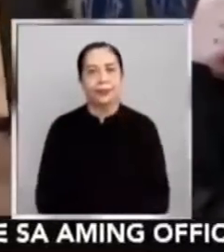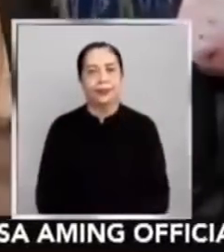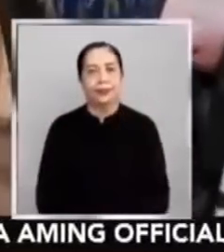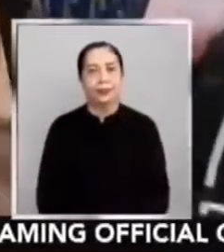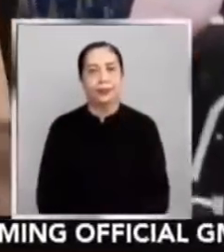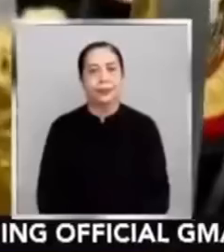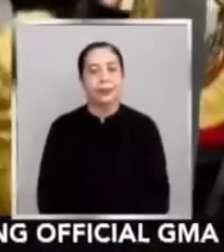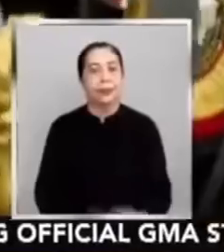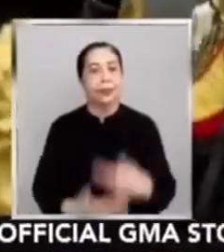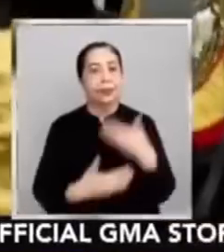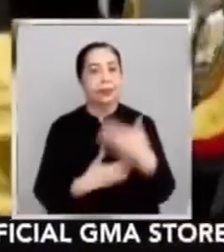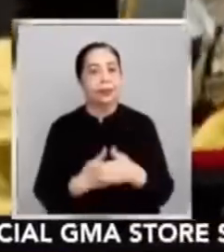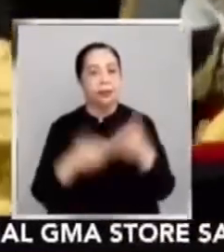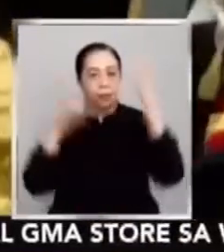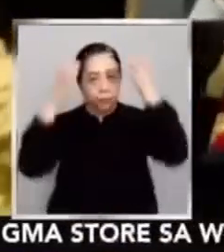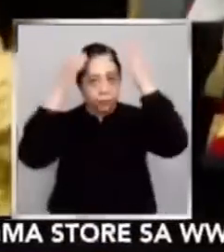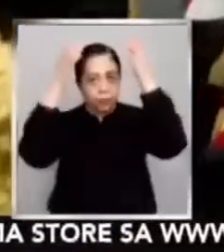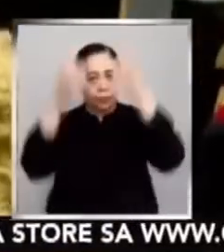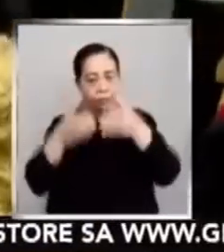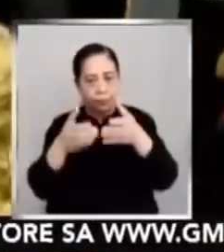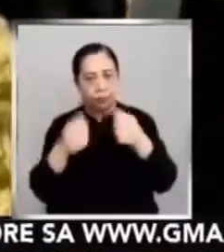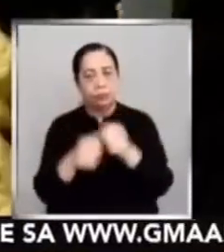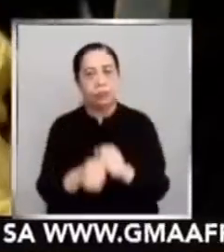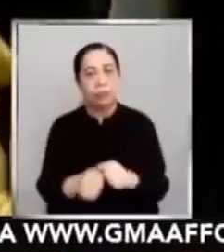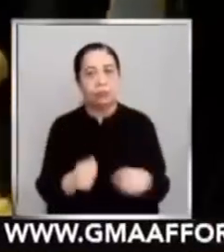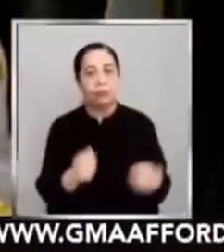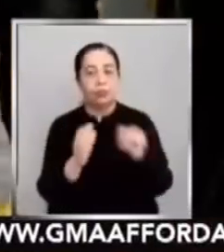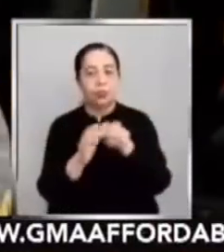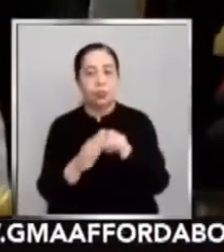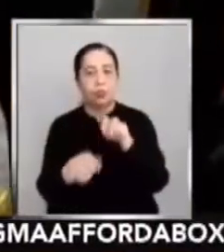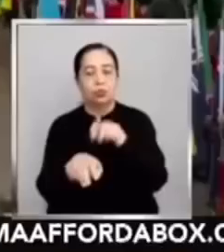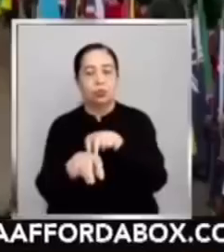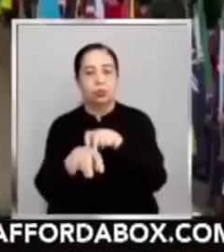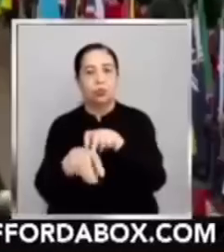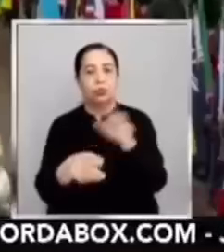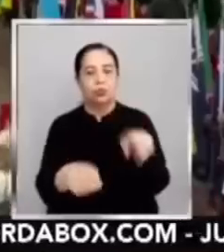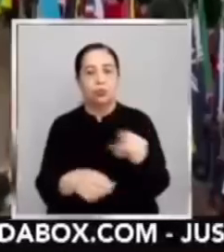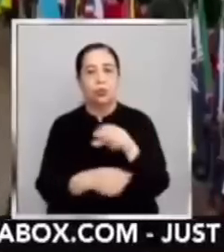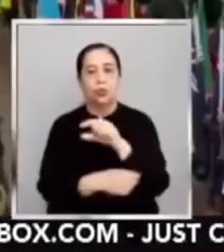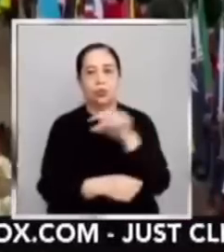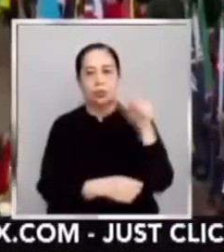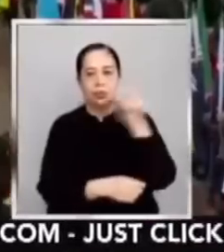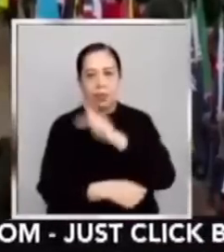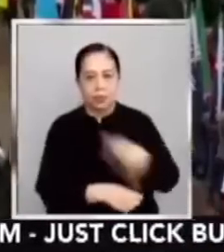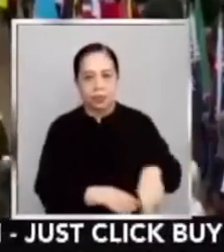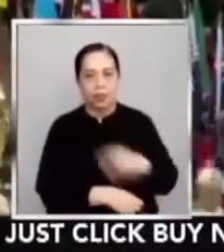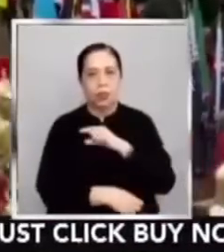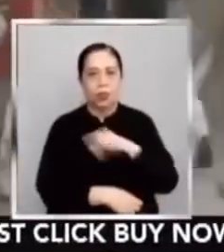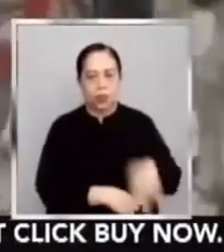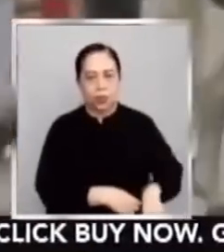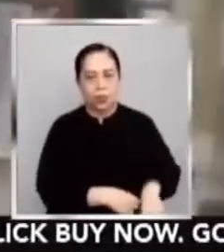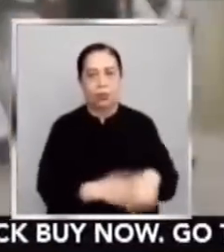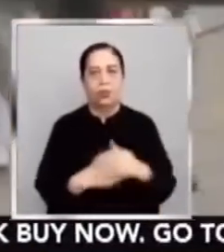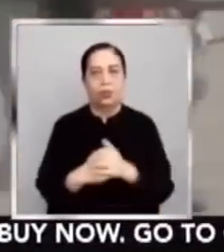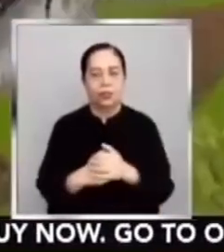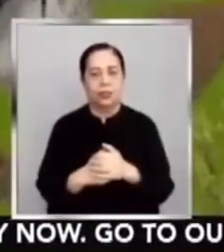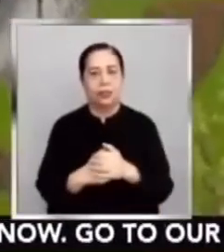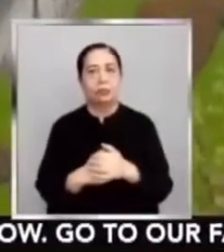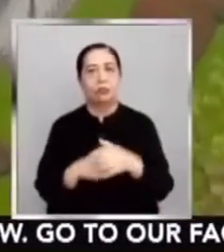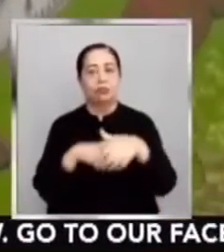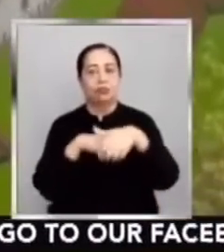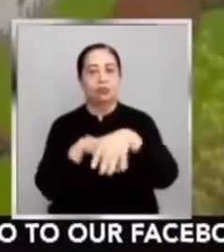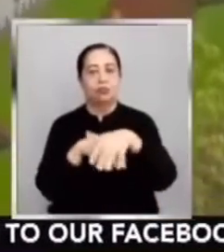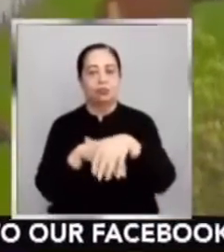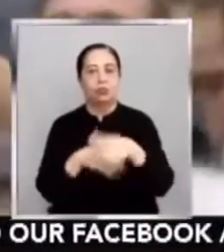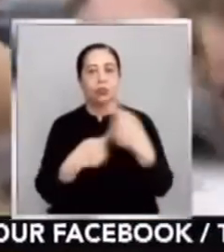Pagkatapos ng koronasyon, sumakay ng Gold State Coach sina King Charles at Queen Camilla. Inihatid sila ng malaking military procession pabalik ng